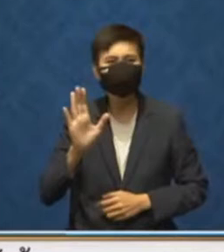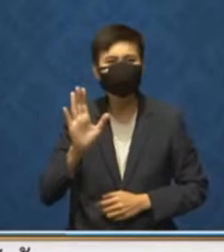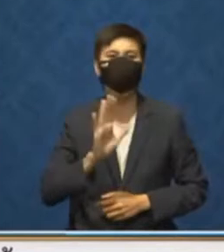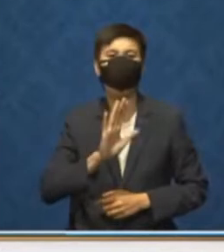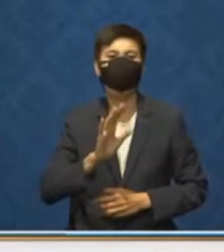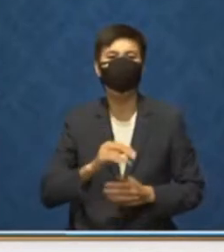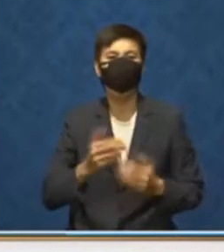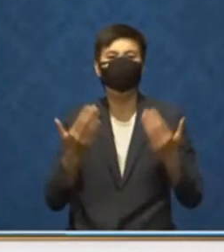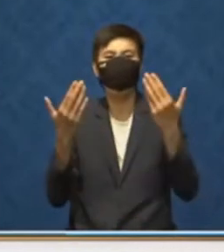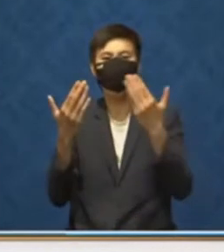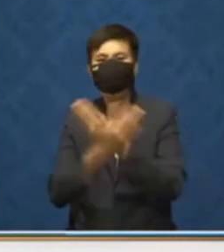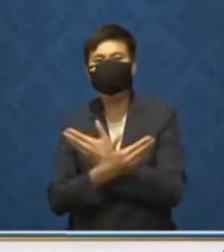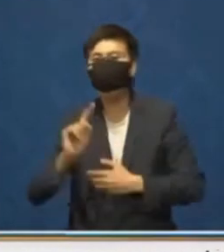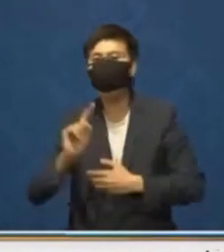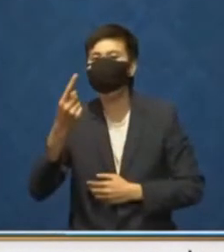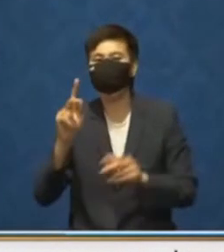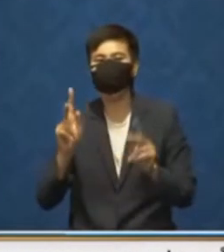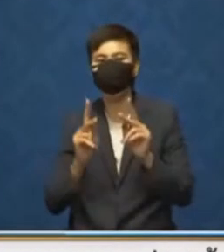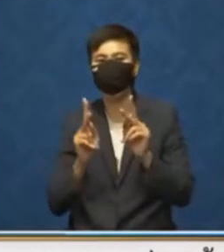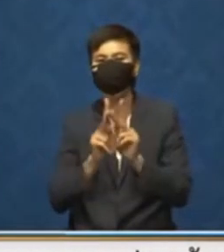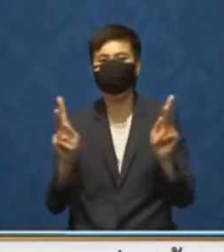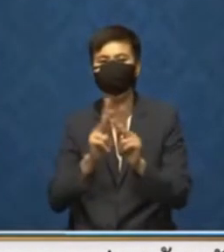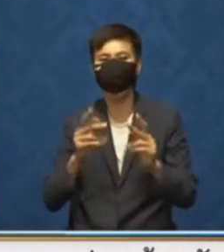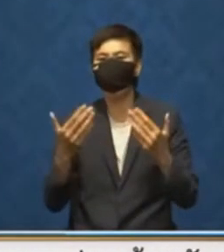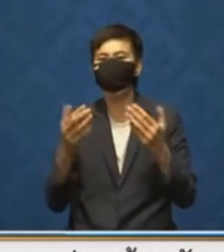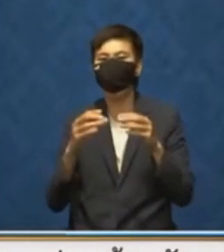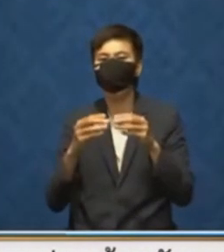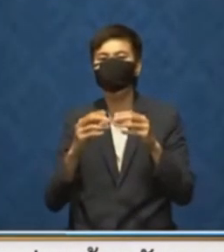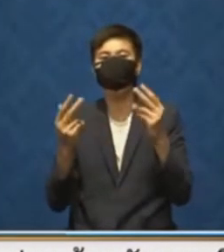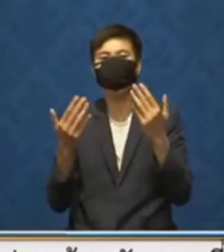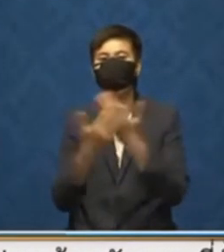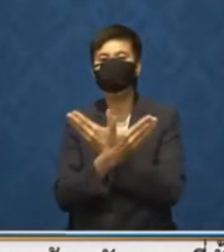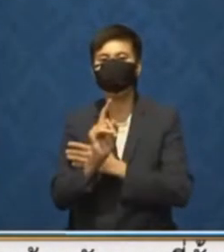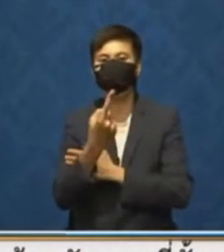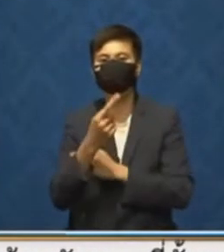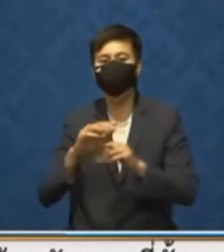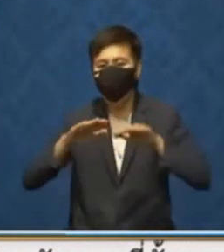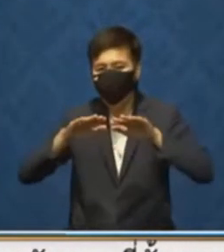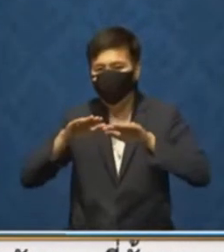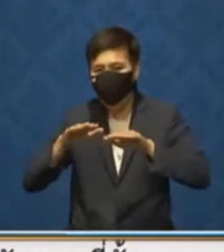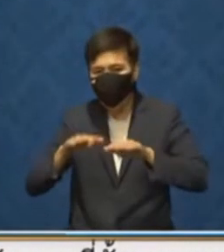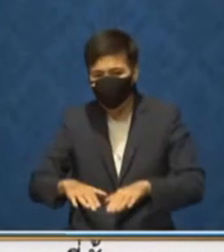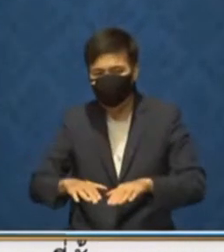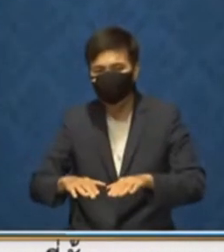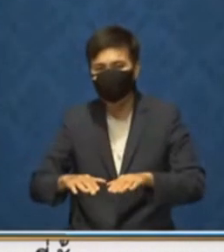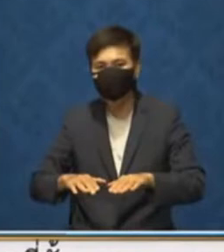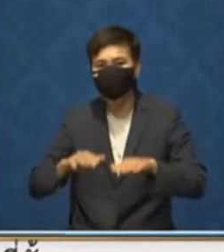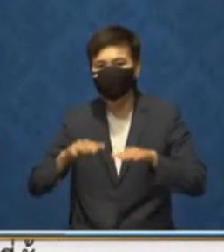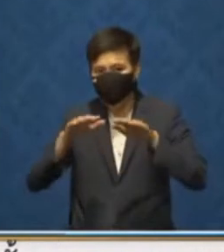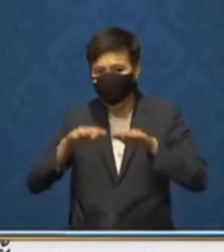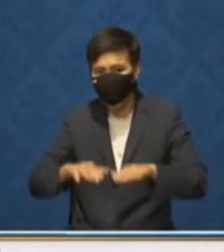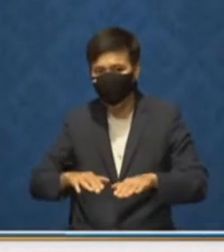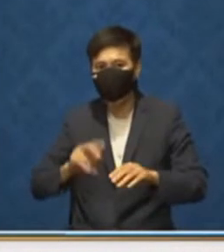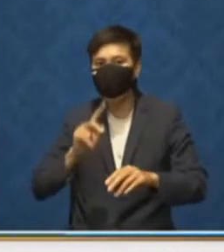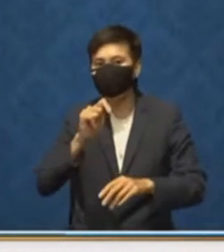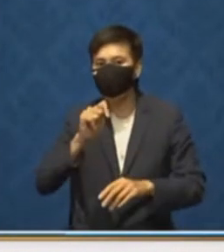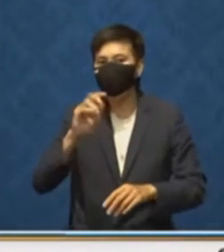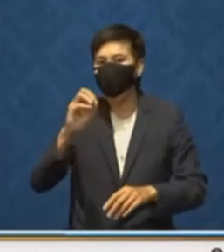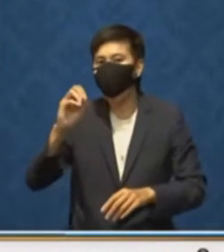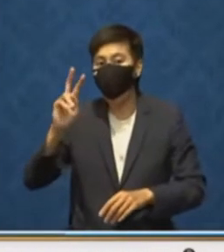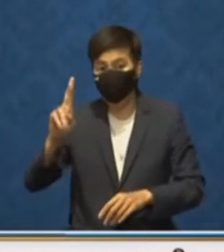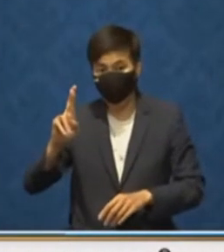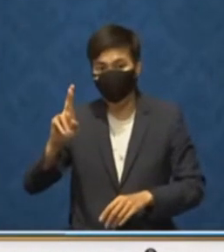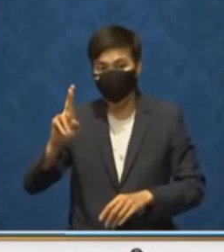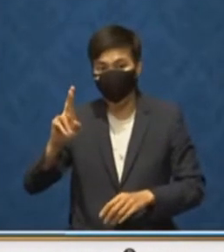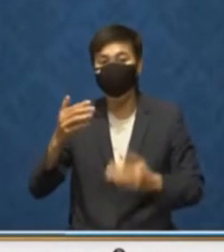เปลี่ยนทั้งชุดเลยกรรมการเปลี่ยนใหม่ทั้งชุดเขานี้รถสเปกเลยนะครับเปลี่ยนใหม่เลยครับพี่ไงทีโออาร์เปลี่ยนล่ะเดี๋ยวจะบอกให้